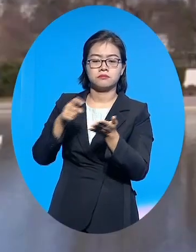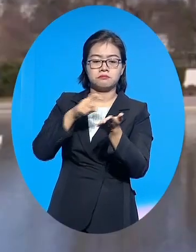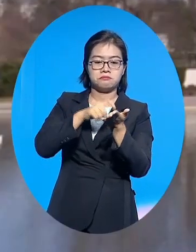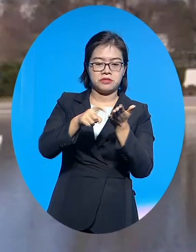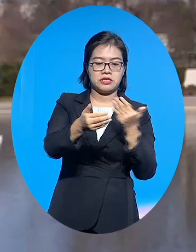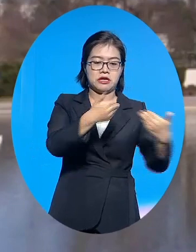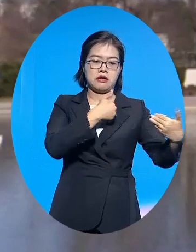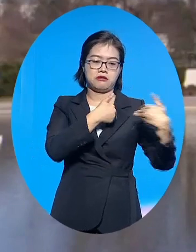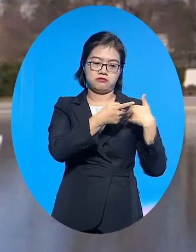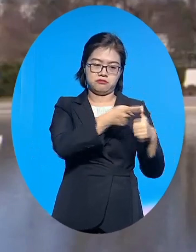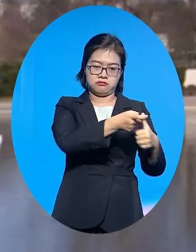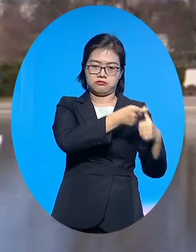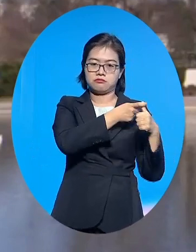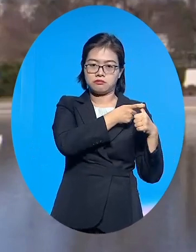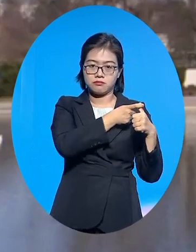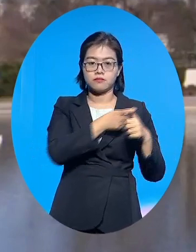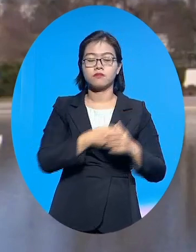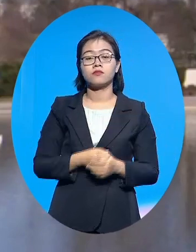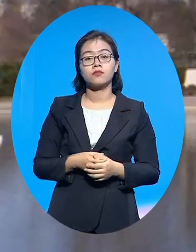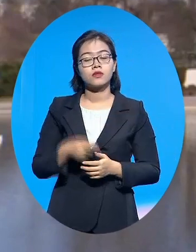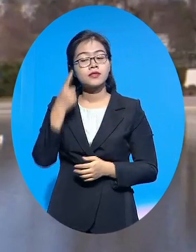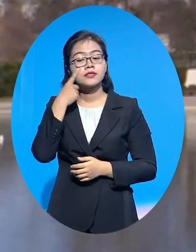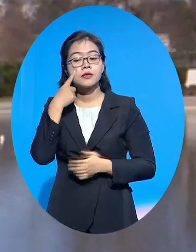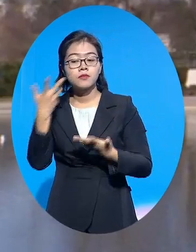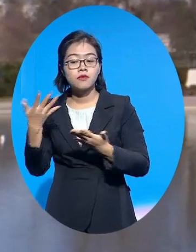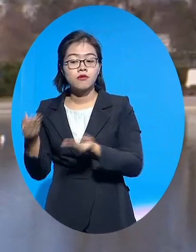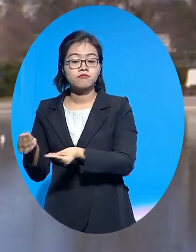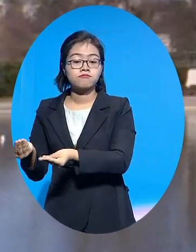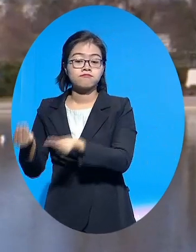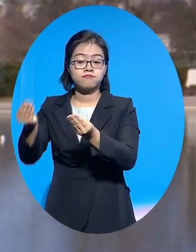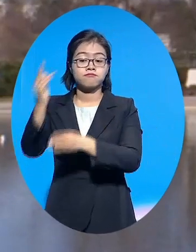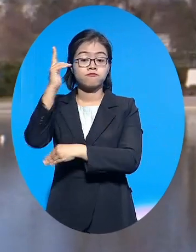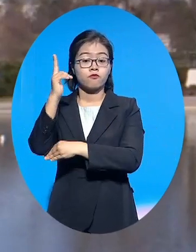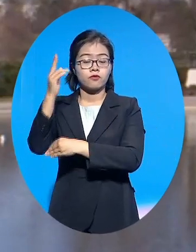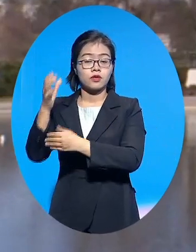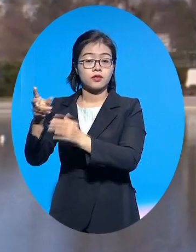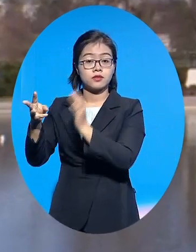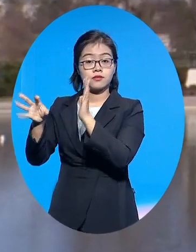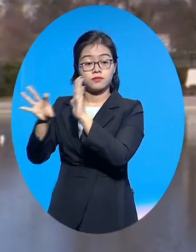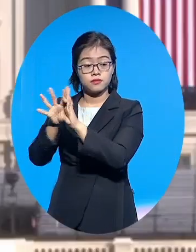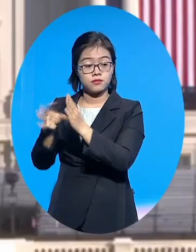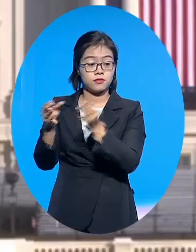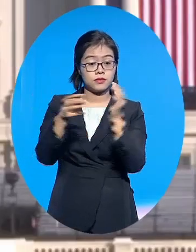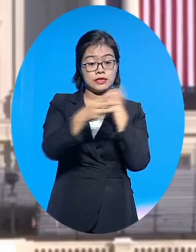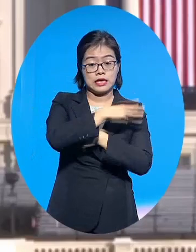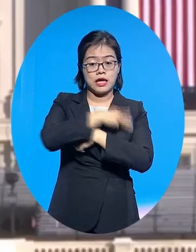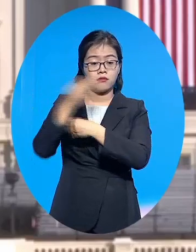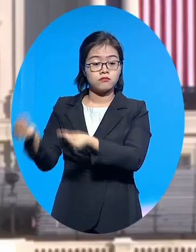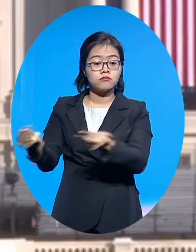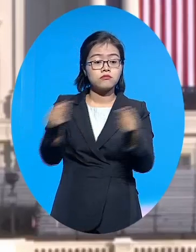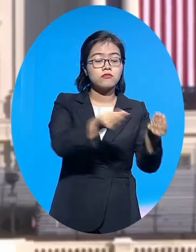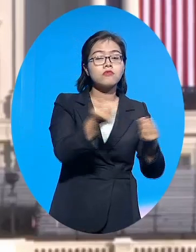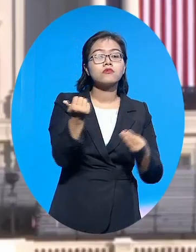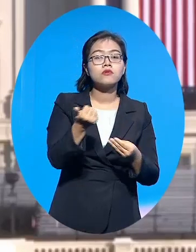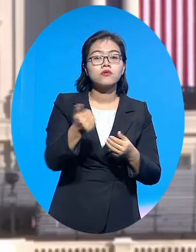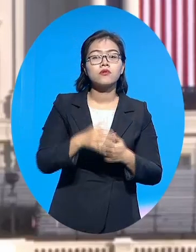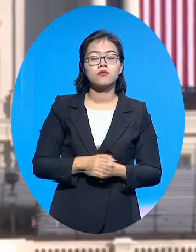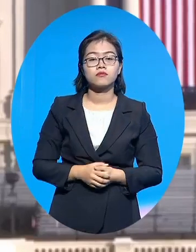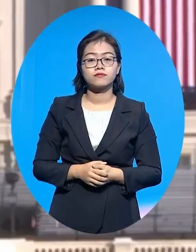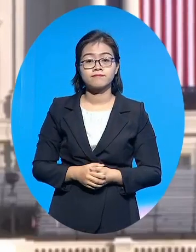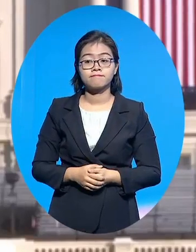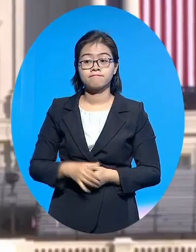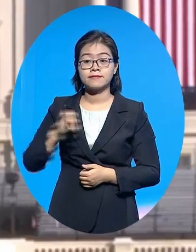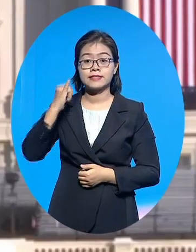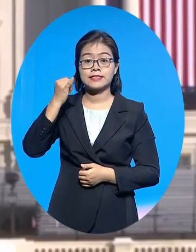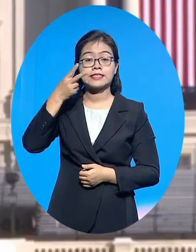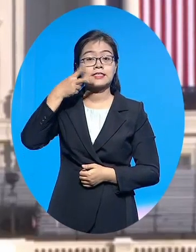liệu rằng lô hàng có đến tay người nhận hay không Ông Korea cũng lưu ý rằng sự hỗ trợ vũ khí từ Iran và Triều Tiên không có khả